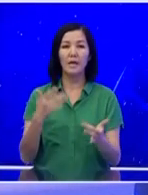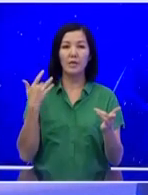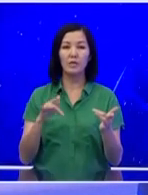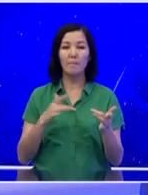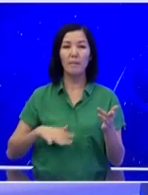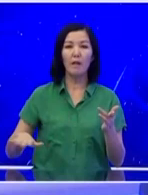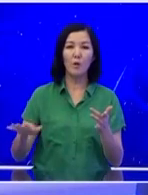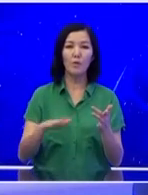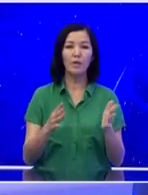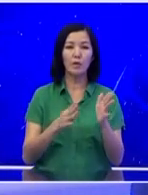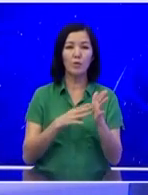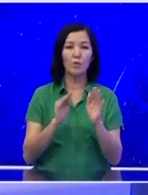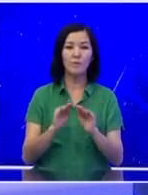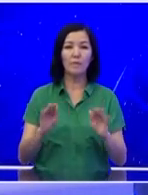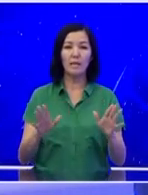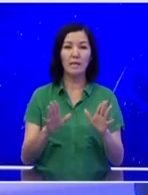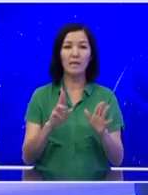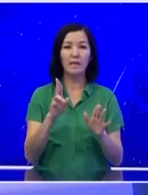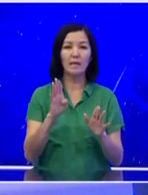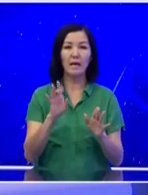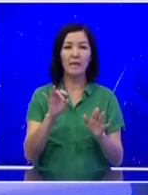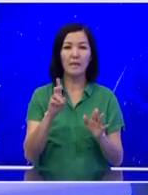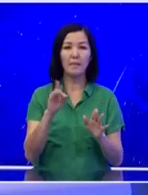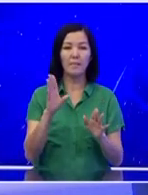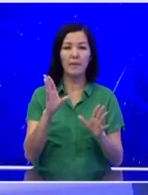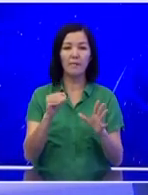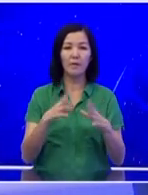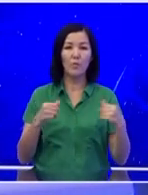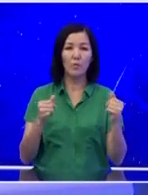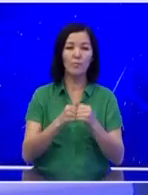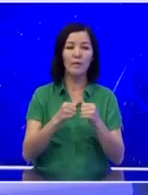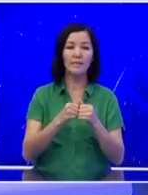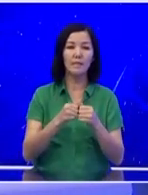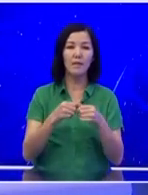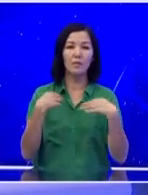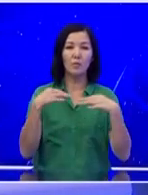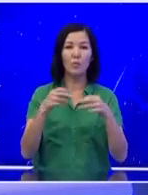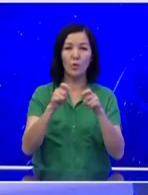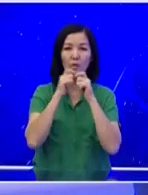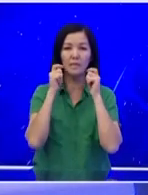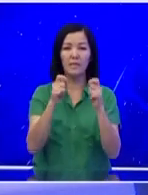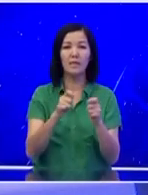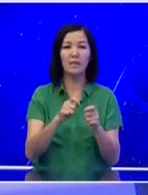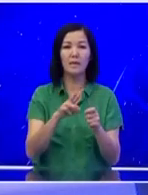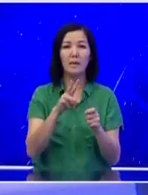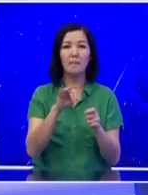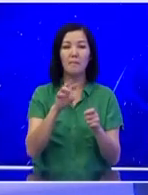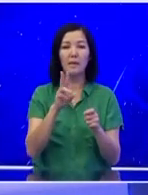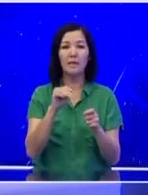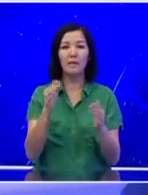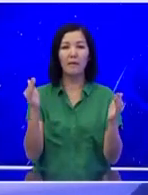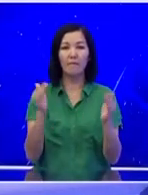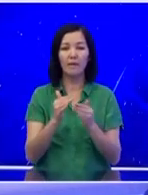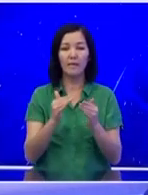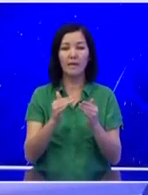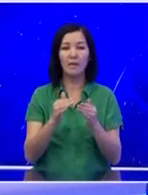Жамбыл аудандығы 9 балалы Кәрібаевтар отбасы көлікті болды. Куста Групп компаниясының директоры минивэн сыйлады. Енді бұл